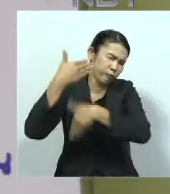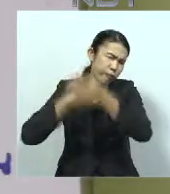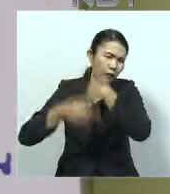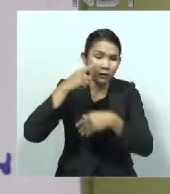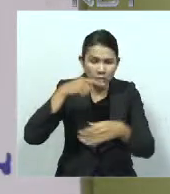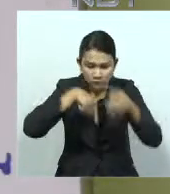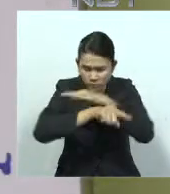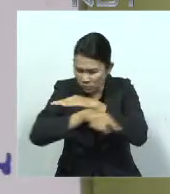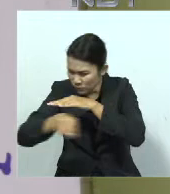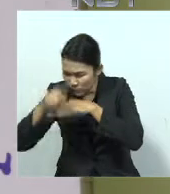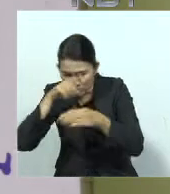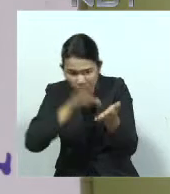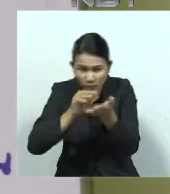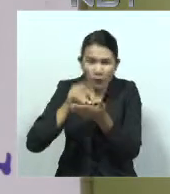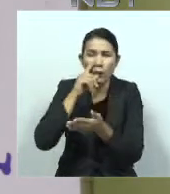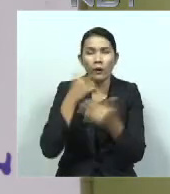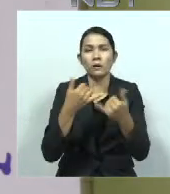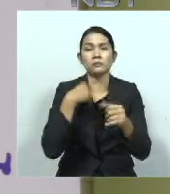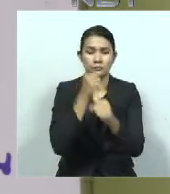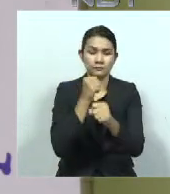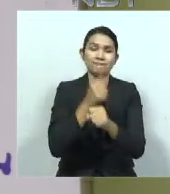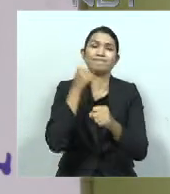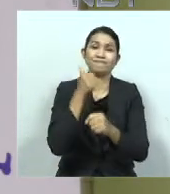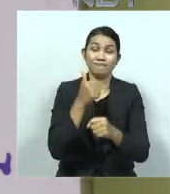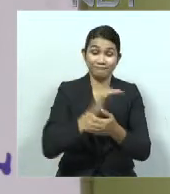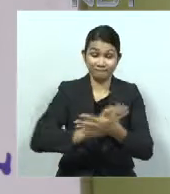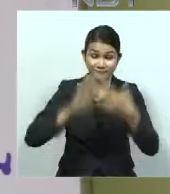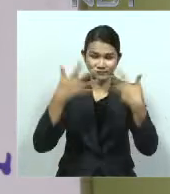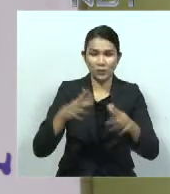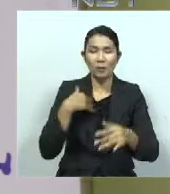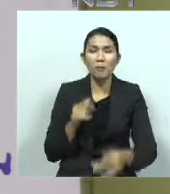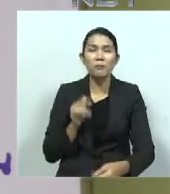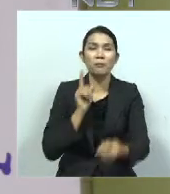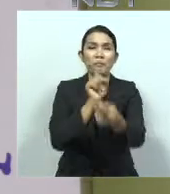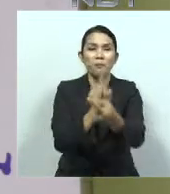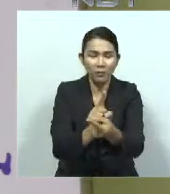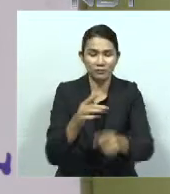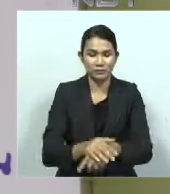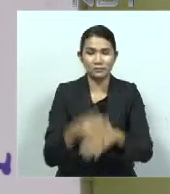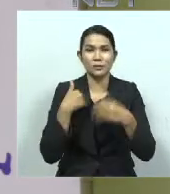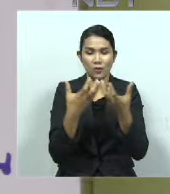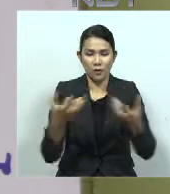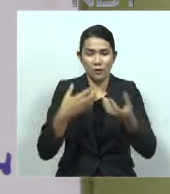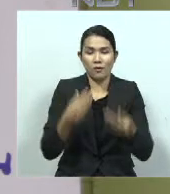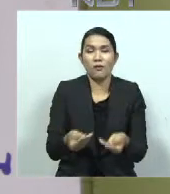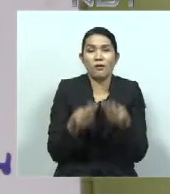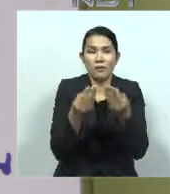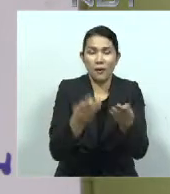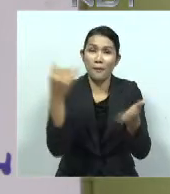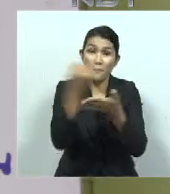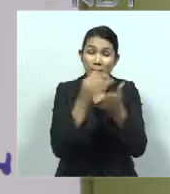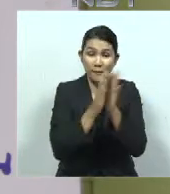ข้อมูลกันยากมากแต่พอทำเสร็จแล้วมีโอกาสได้เข้าพบท่านนำภาพที่วาดเนี่ยฮะให้ท่านได้ช